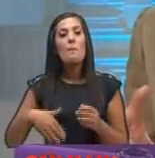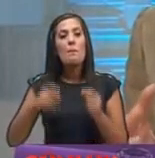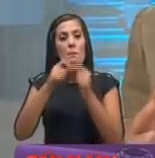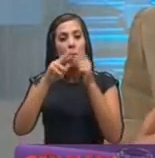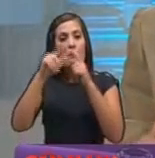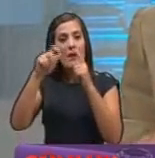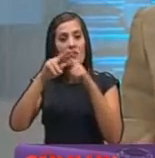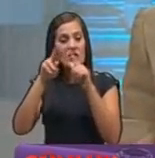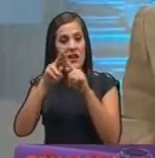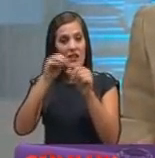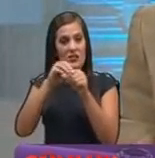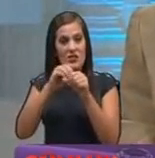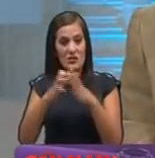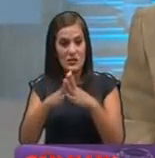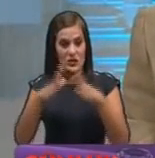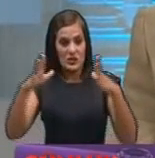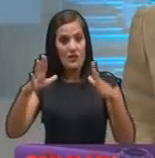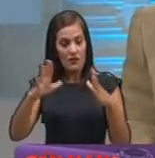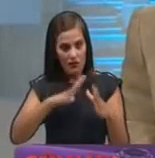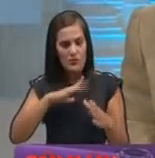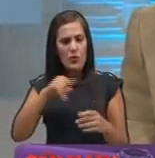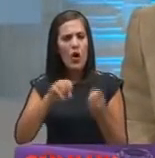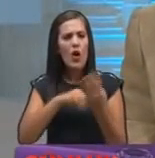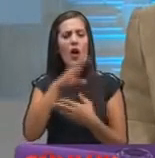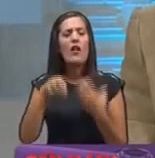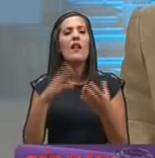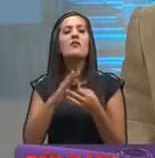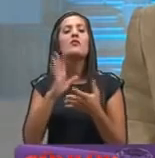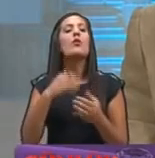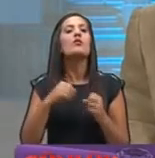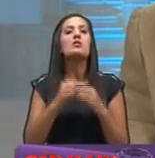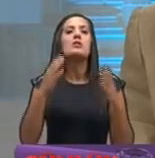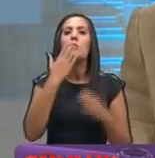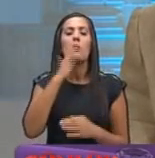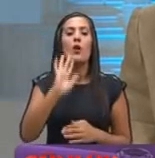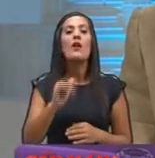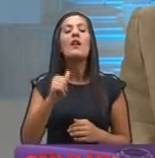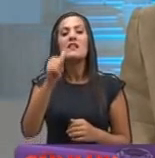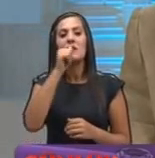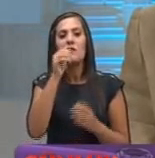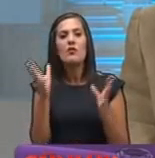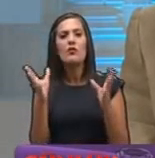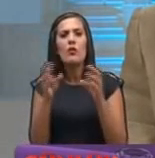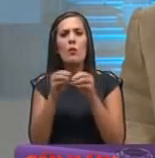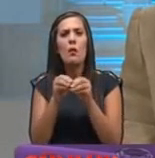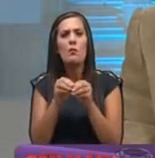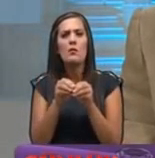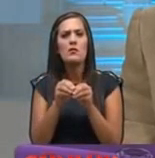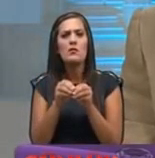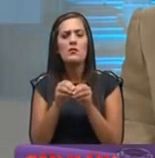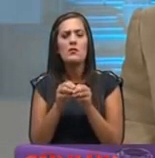eğer şişlik falan varsa pek bu olayla ilgisi yoktur. Şişlik yok. Ha, sıvı toplanması.